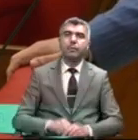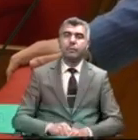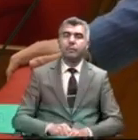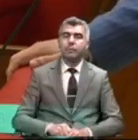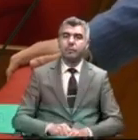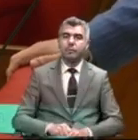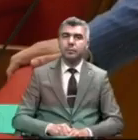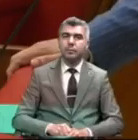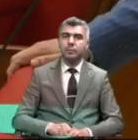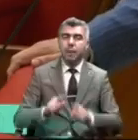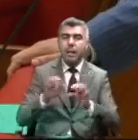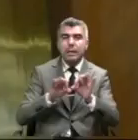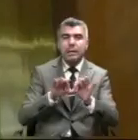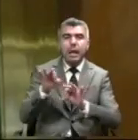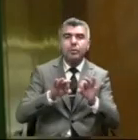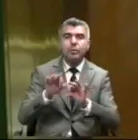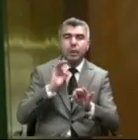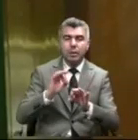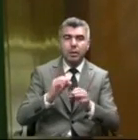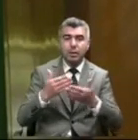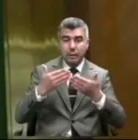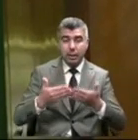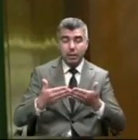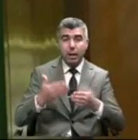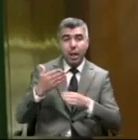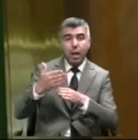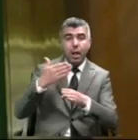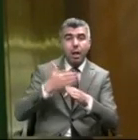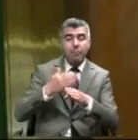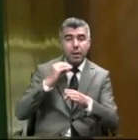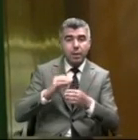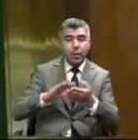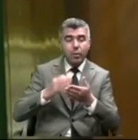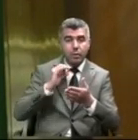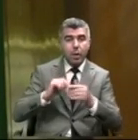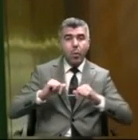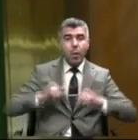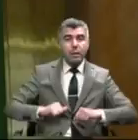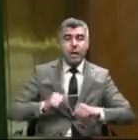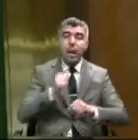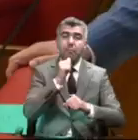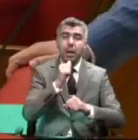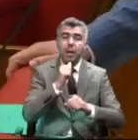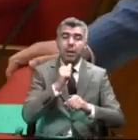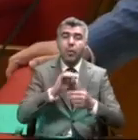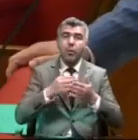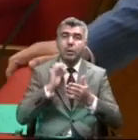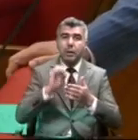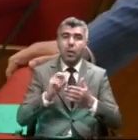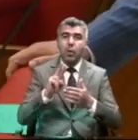الاستراتيجيه اللي قدمت هذه اللي راها تنجز دابا قدمها السي زاهود وهو وزير المكلف بالماء في القصر